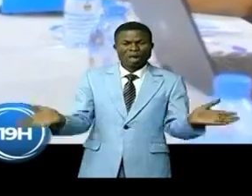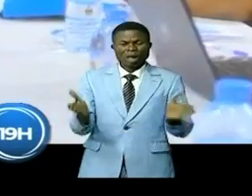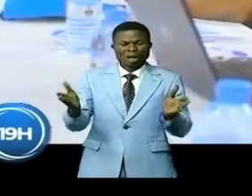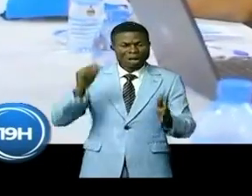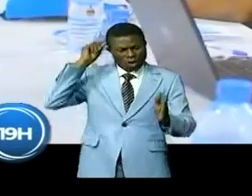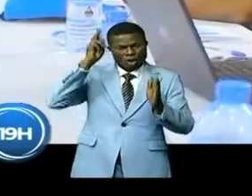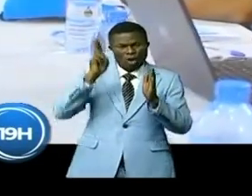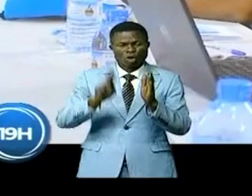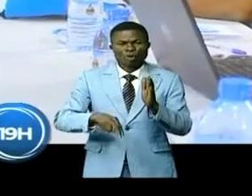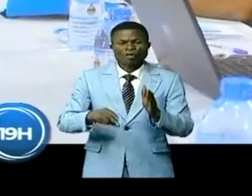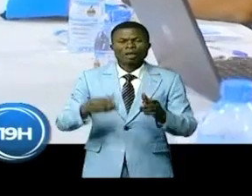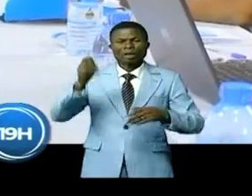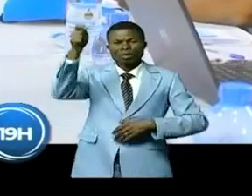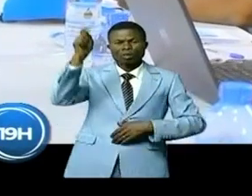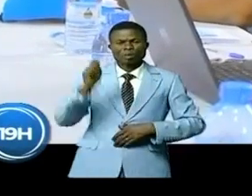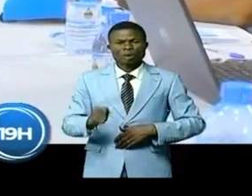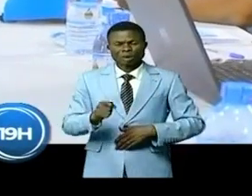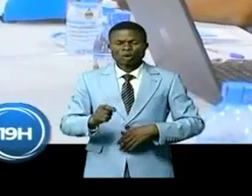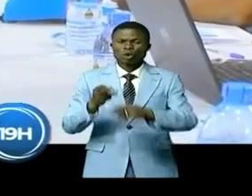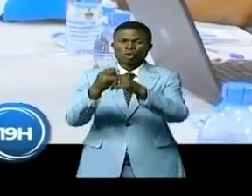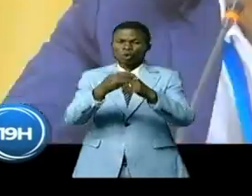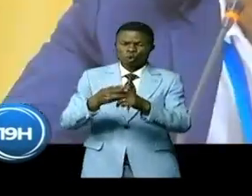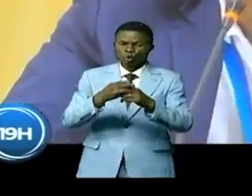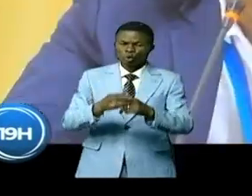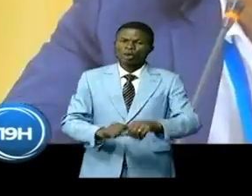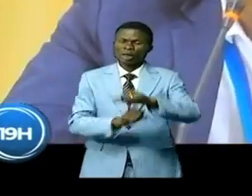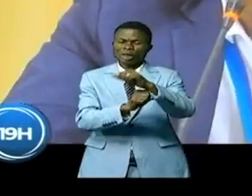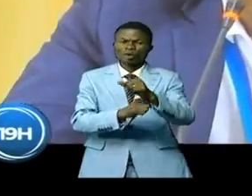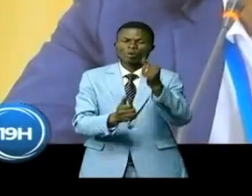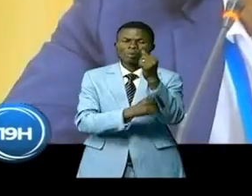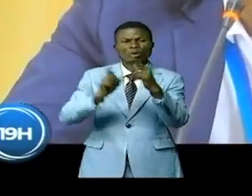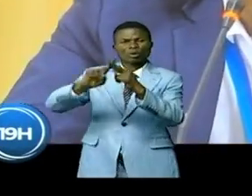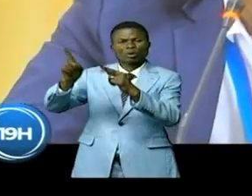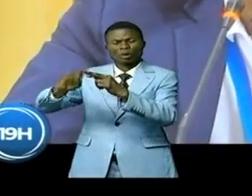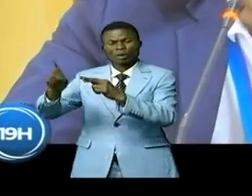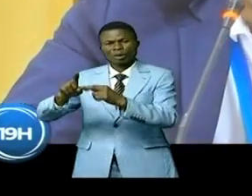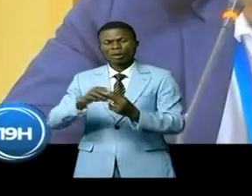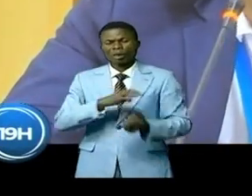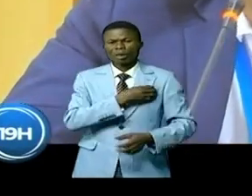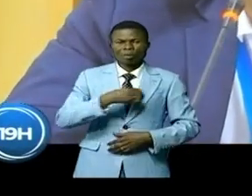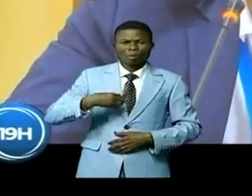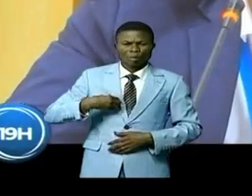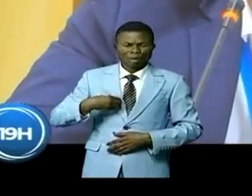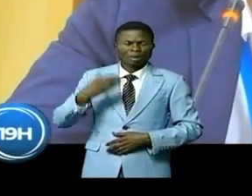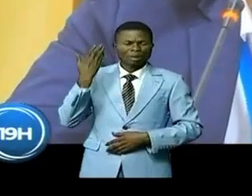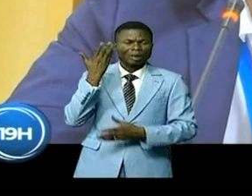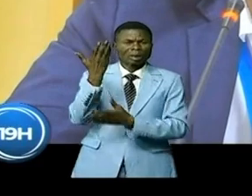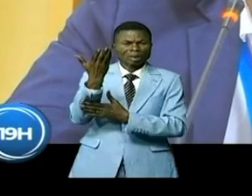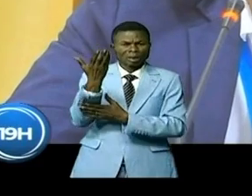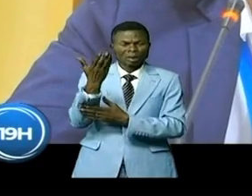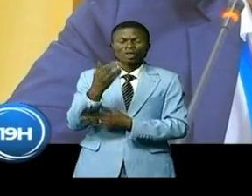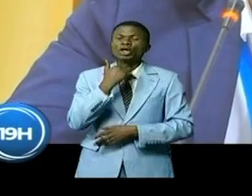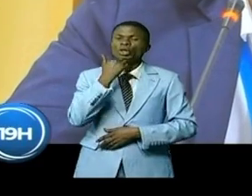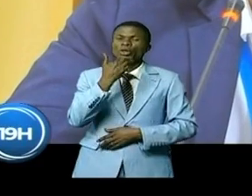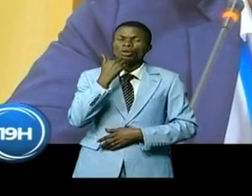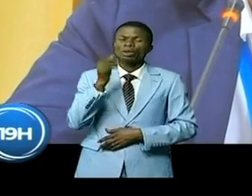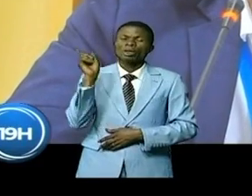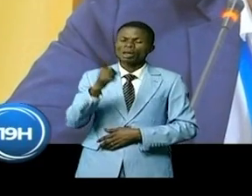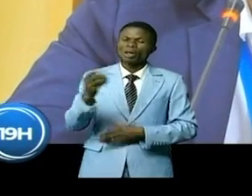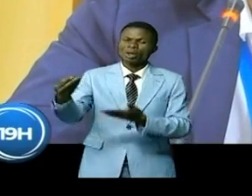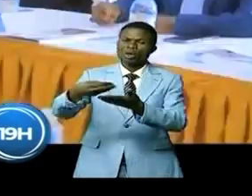la sécurité des sites déplacés l'une de ses priorités. Monsieur Denis Oulaye appelle également le bailleur de fonds à se